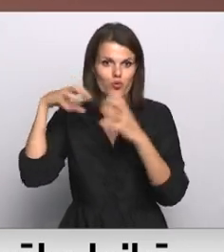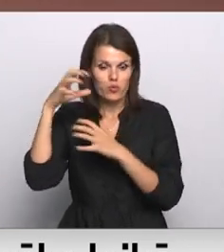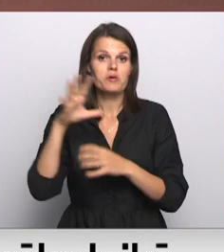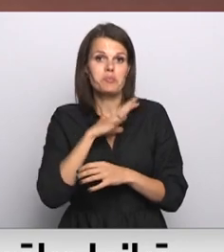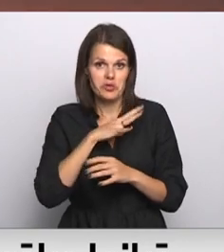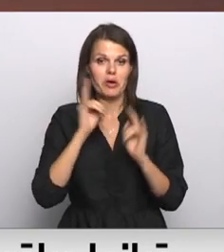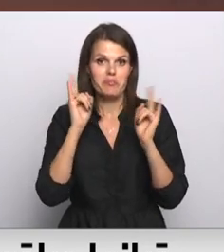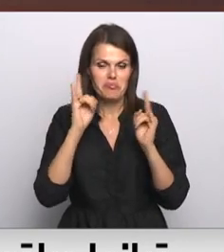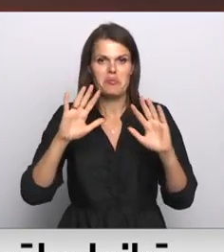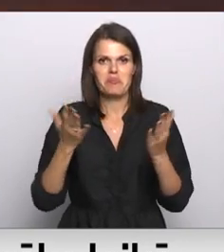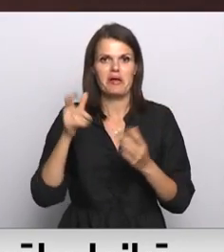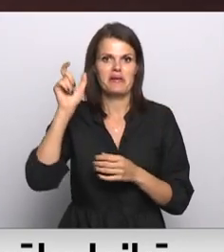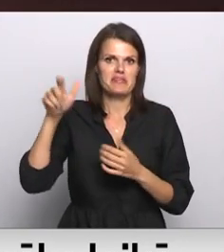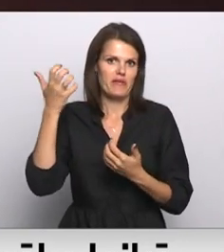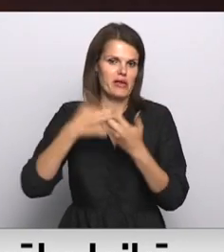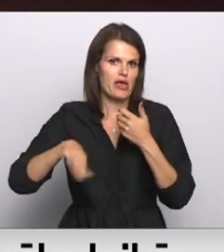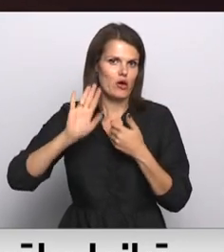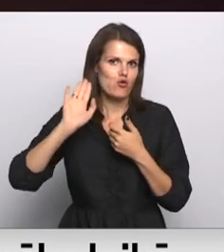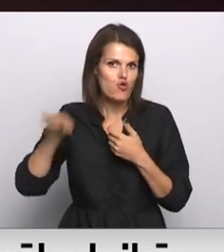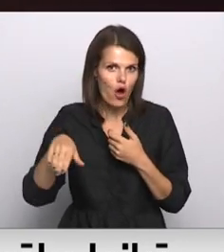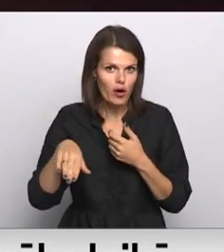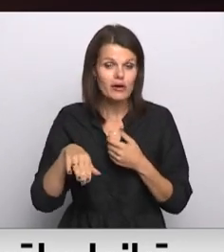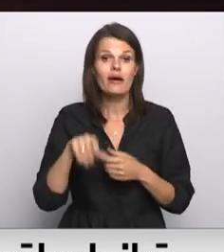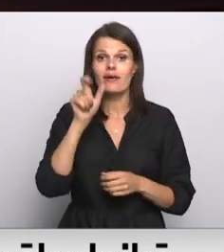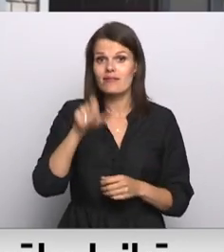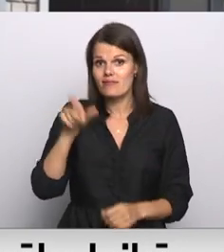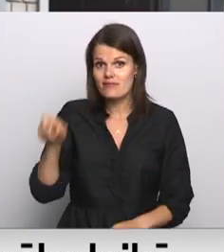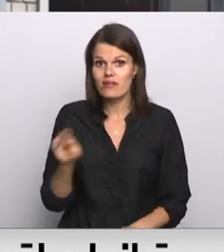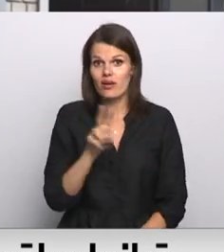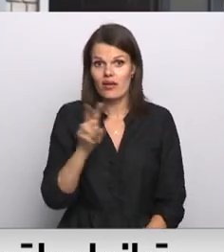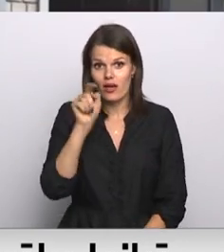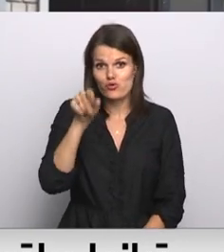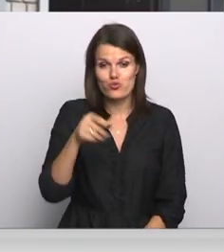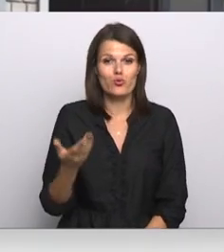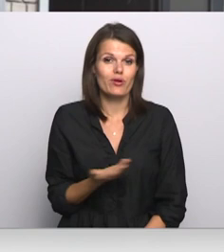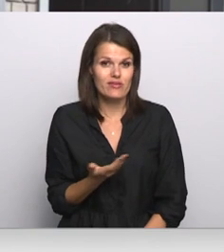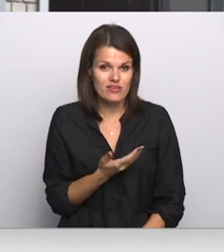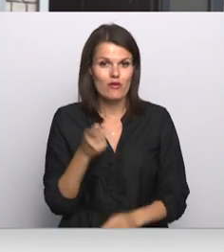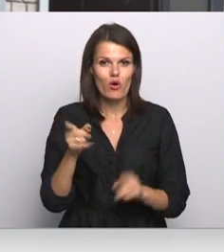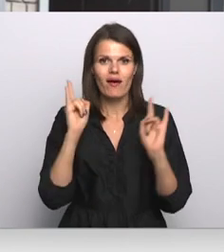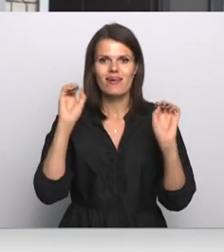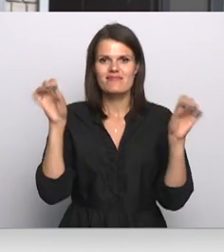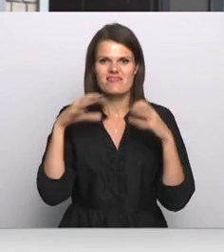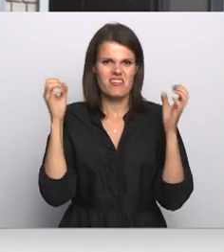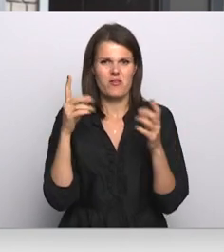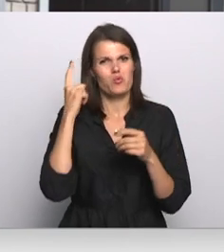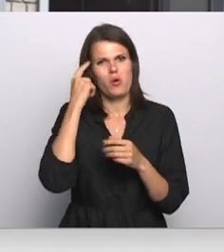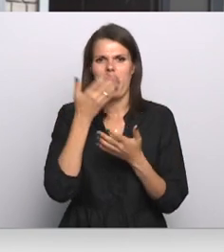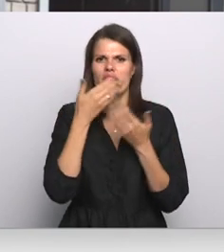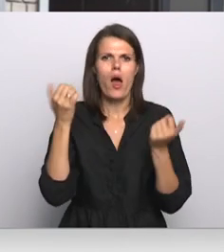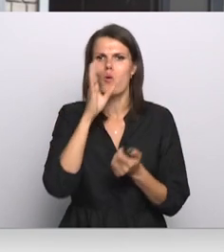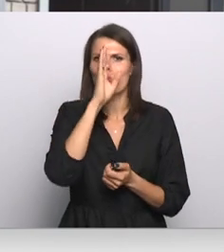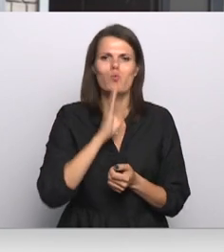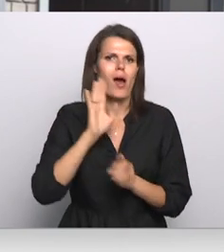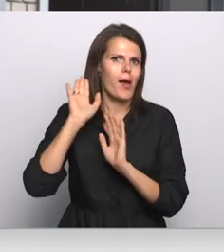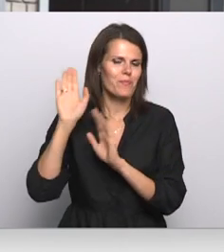ņēmuši vērā. Cilvēki, kur tur dzīvo, šo te signalizāciju nevienmēr laikam uztver nopietni,